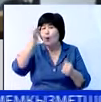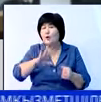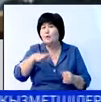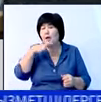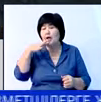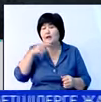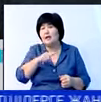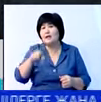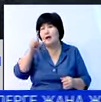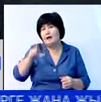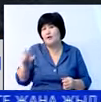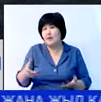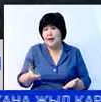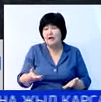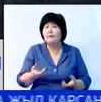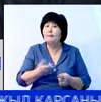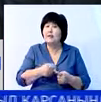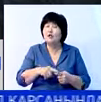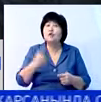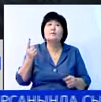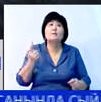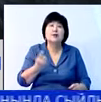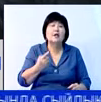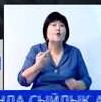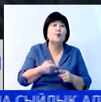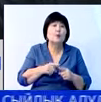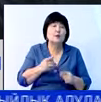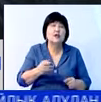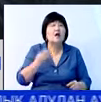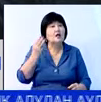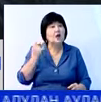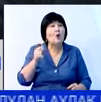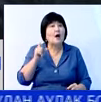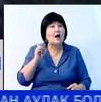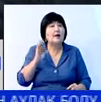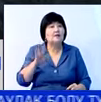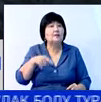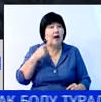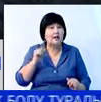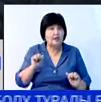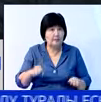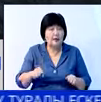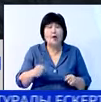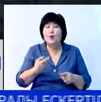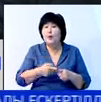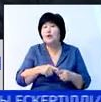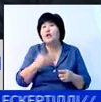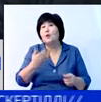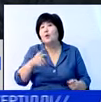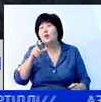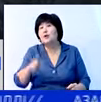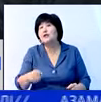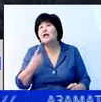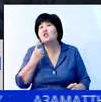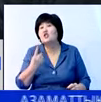уақыт сақталатын азаматтар болады. Соның бірі осы Шаухымановты деп айтар едім. Өйткені ол кісі